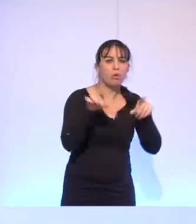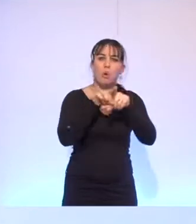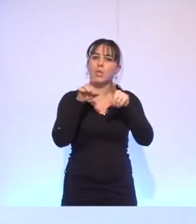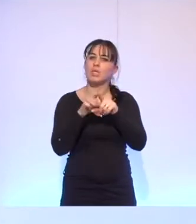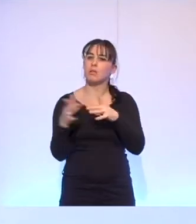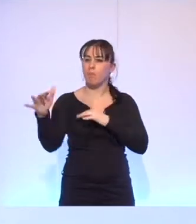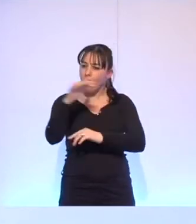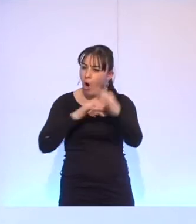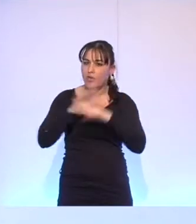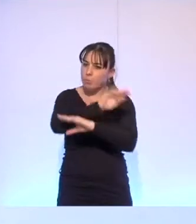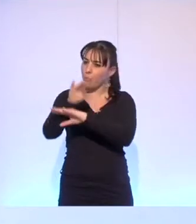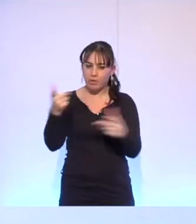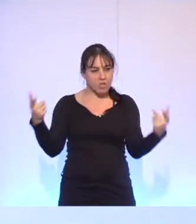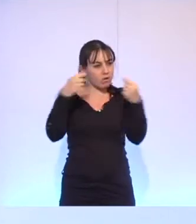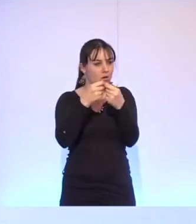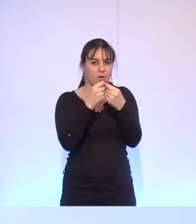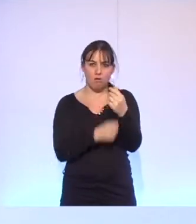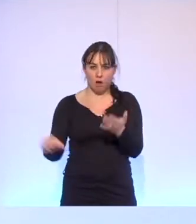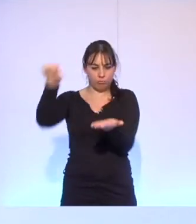enfin, qui met l'humain au centre.